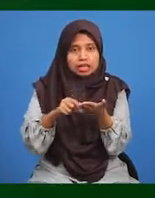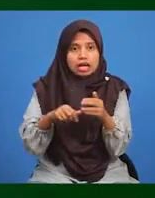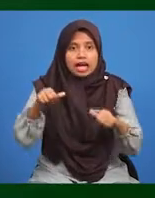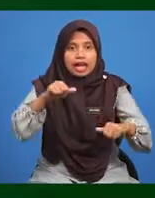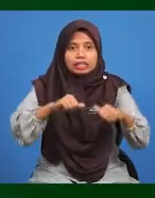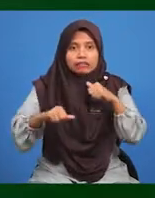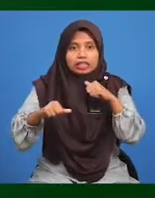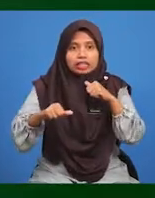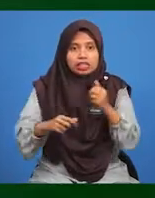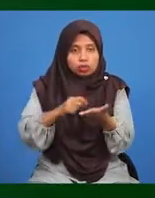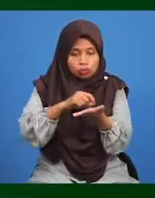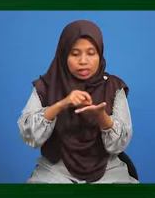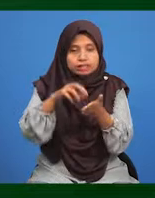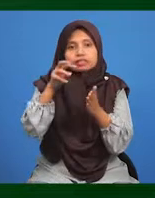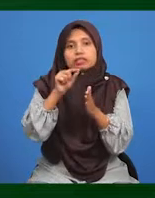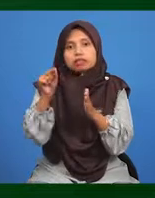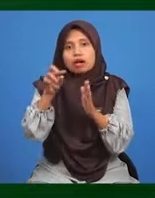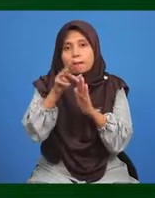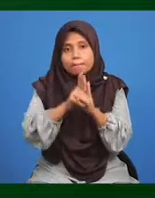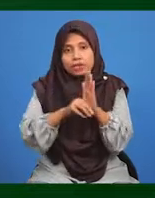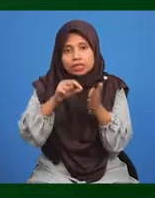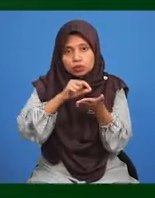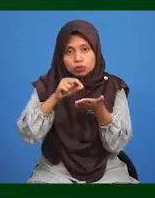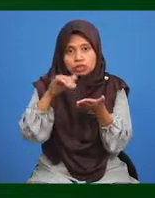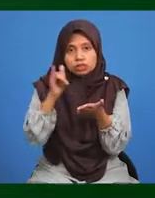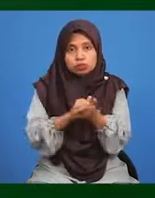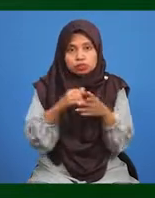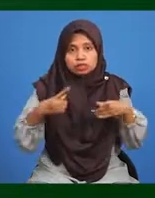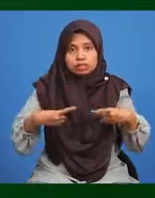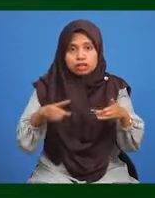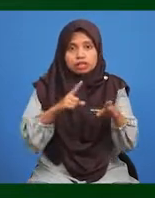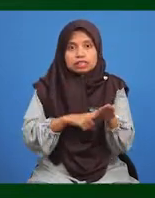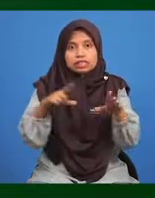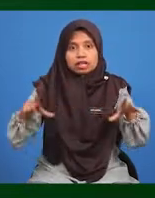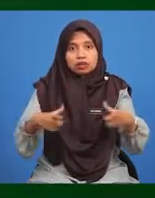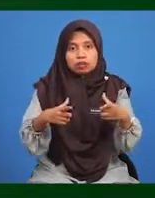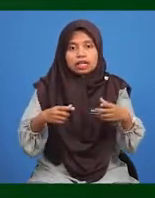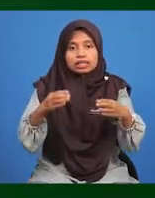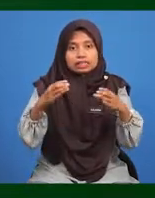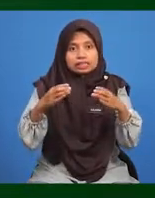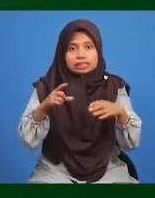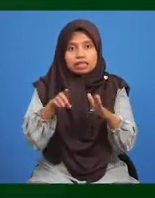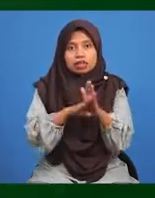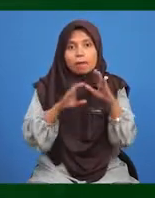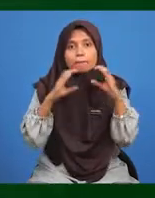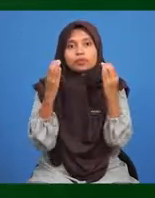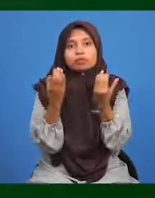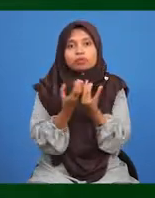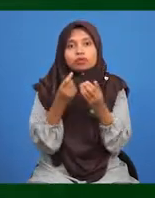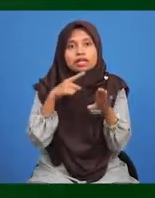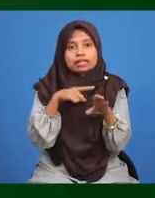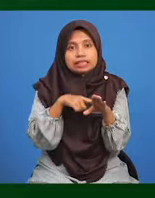ialah aktiviti tulis-menulis itu sedang dilakukan secara